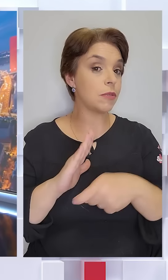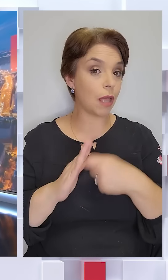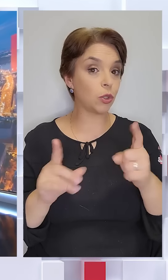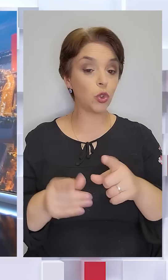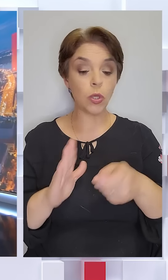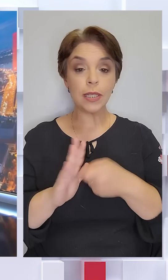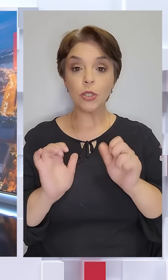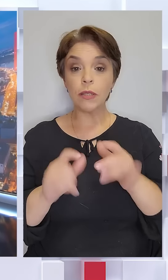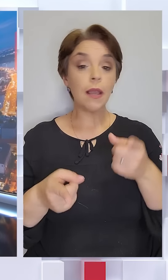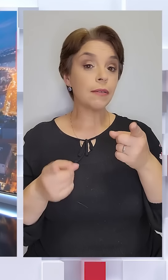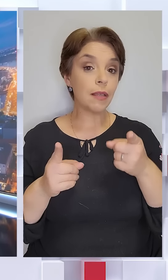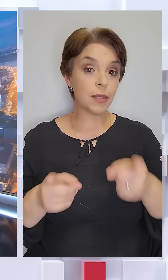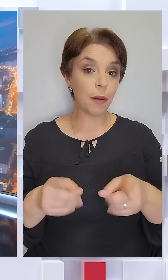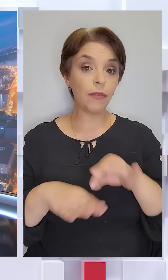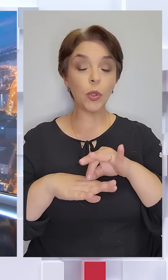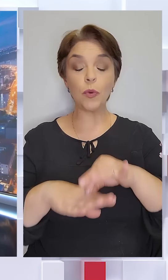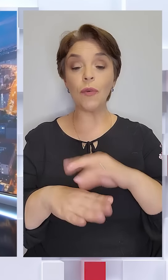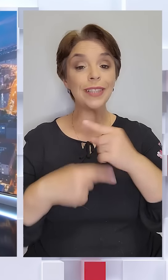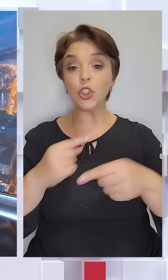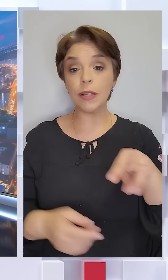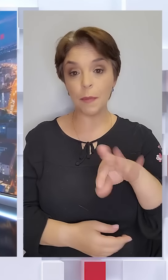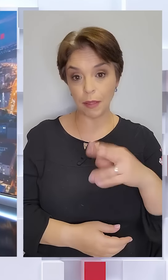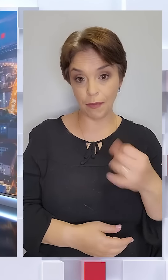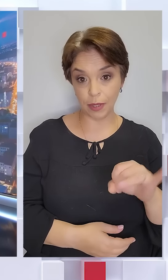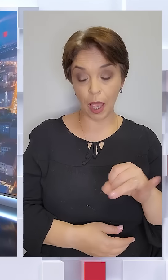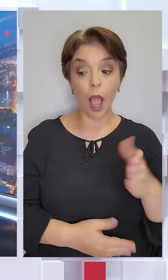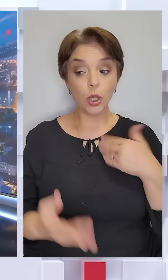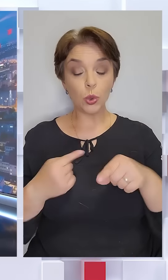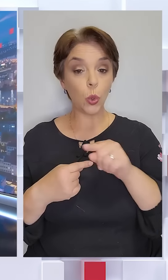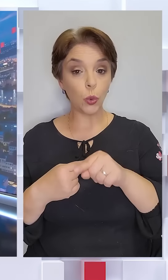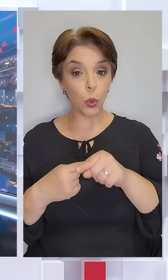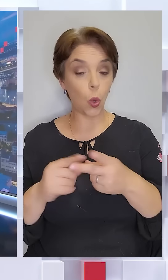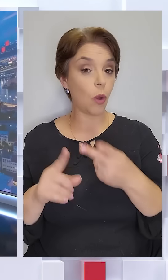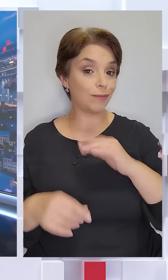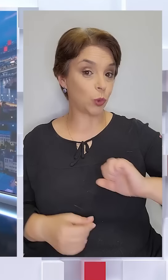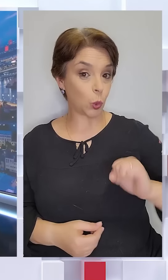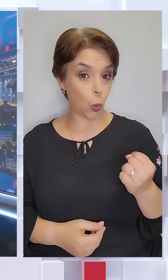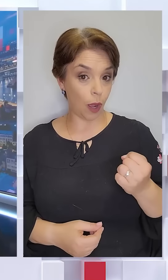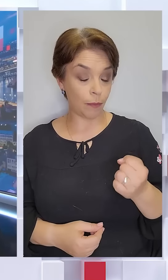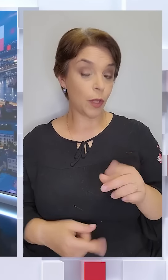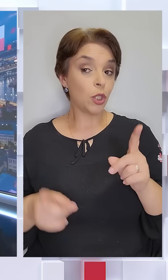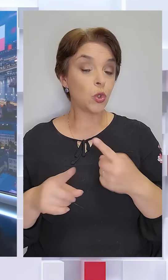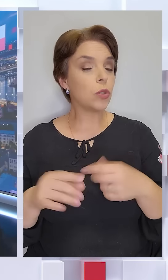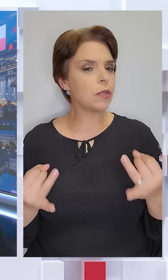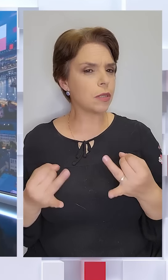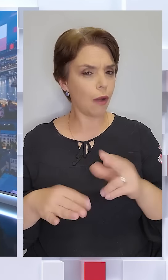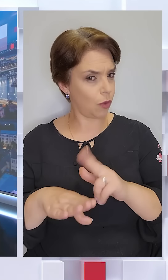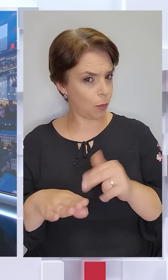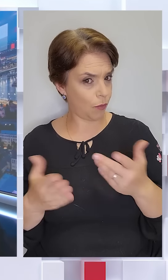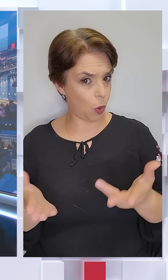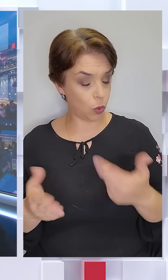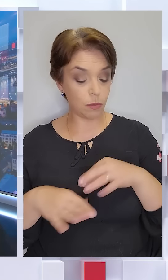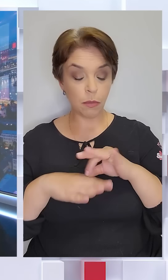що слідчі дії насправді проводили не через Мілевського, а щодо його друга. Що ж зацікавило